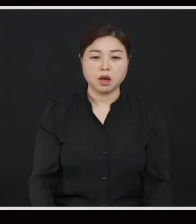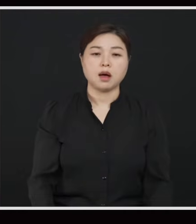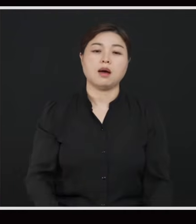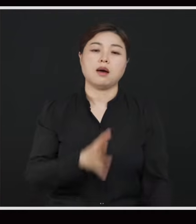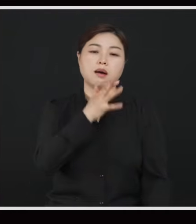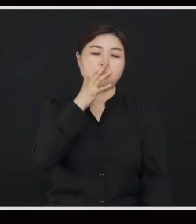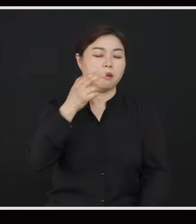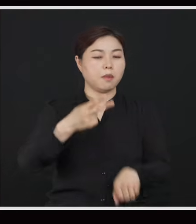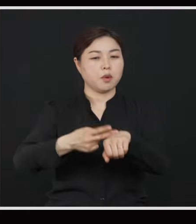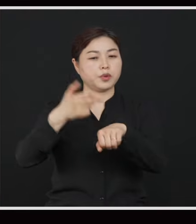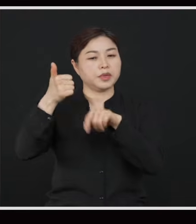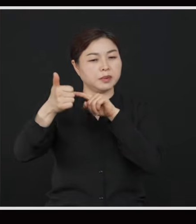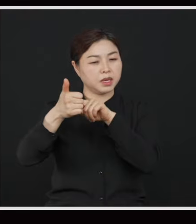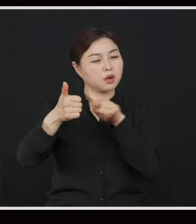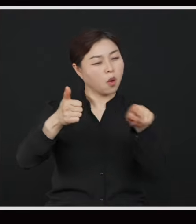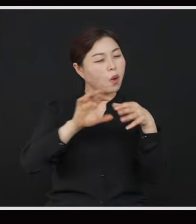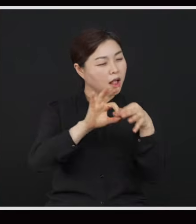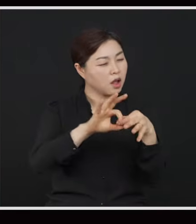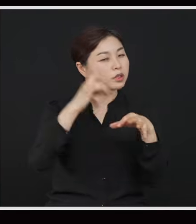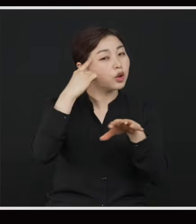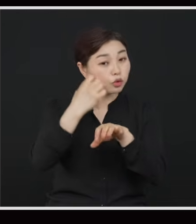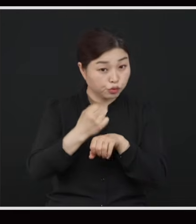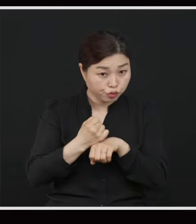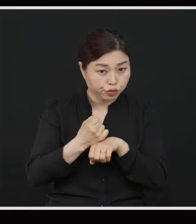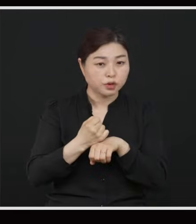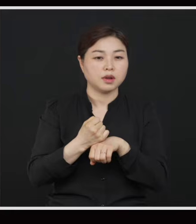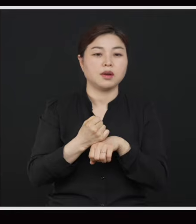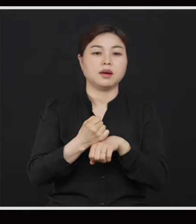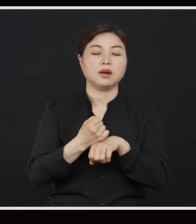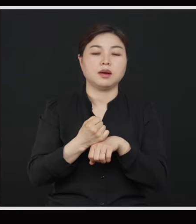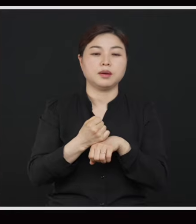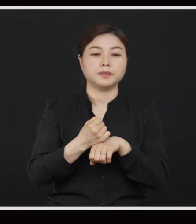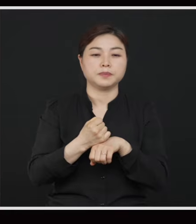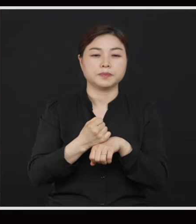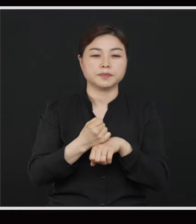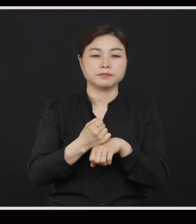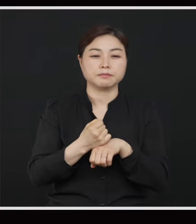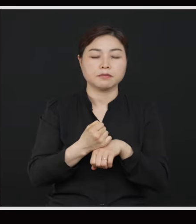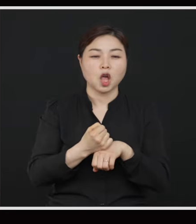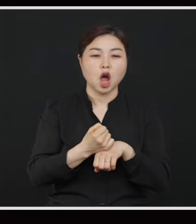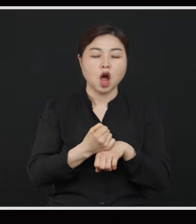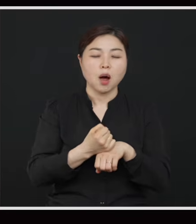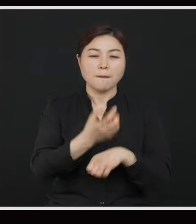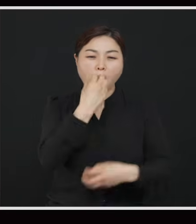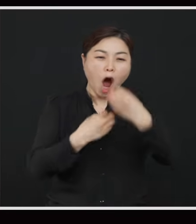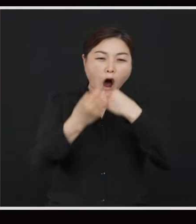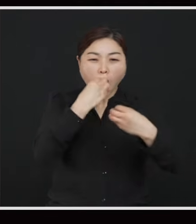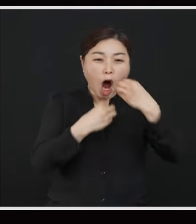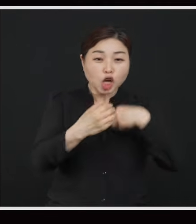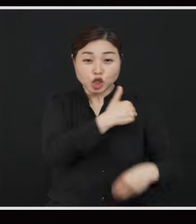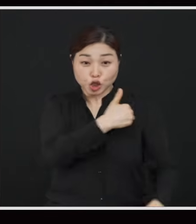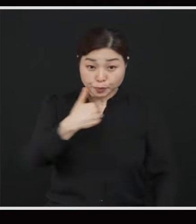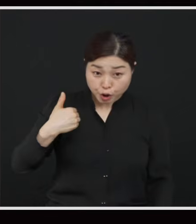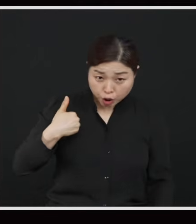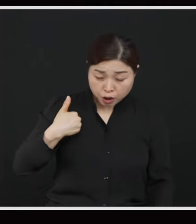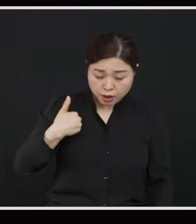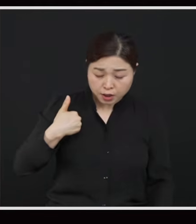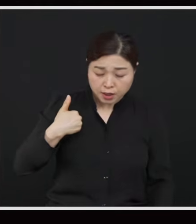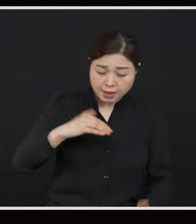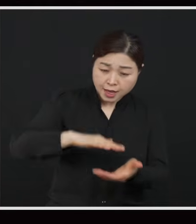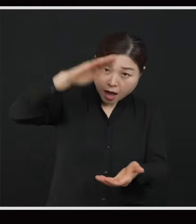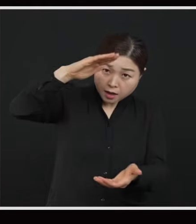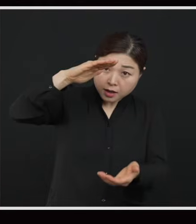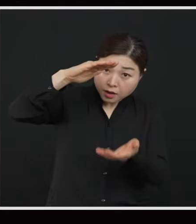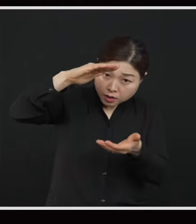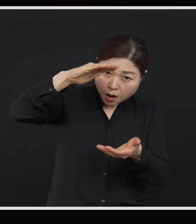이후에 이 사람이 그쪽으로 연구를 해서 약간 그러니까 마음껏 먹고 싶은 거에서